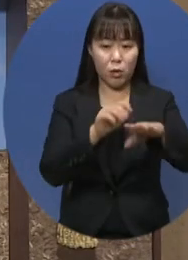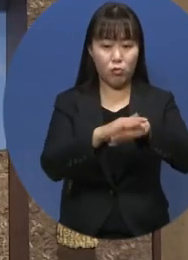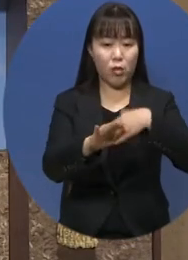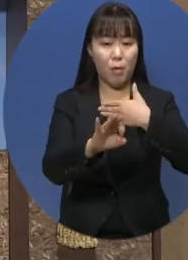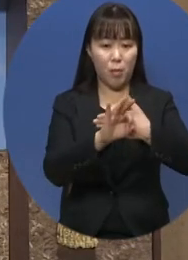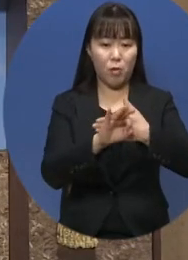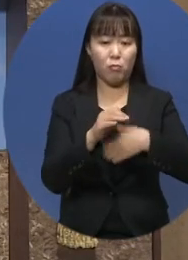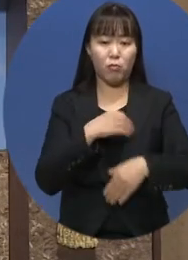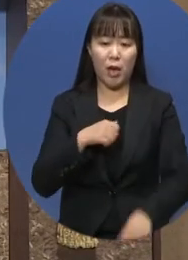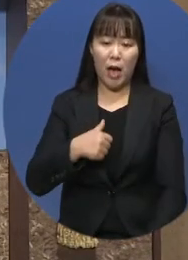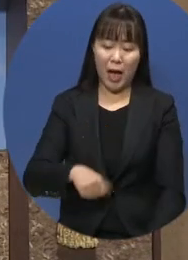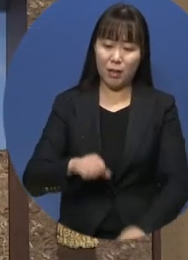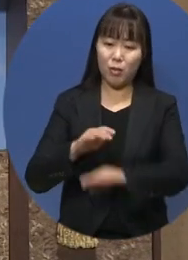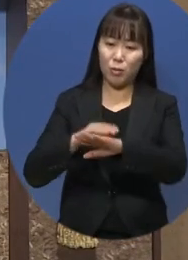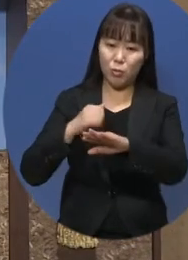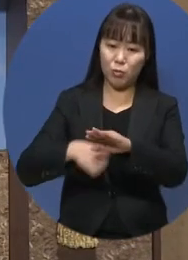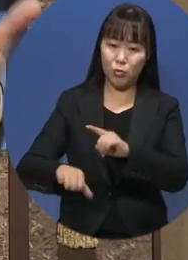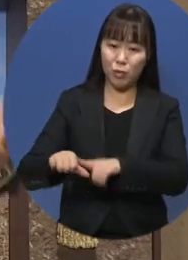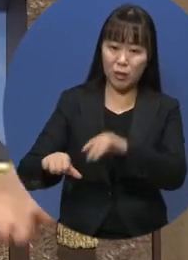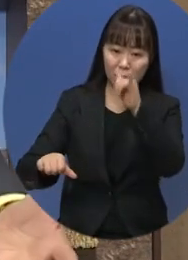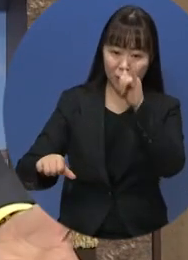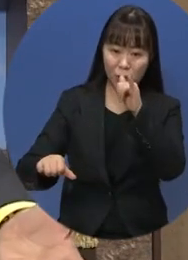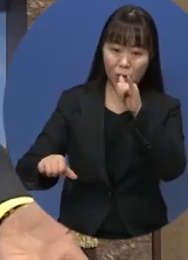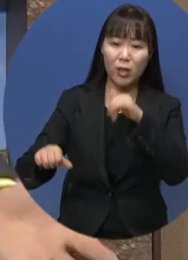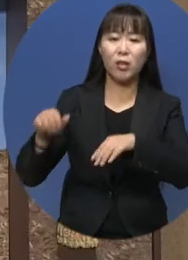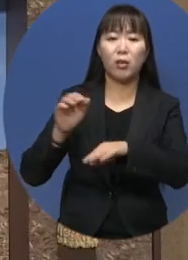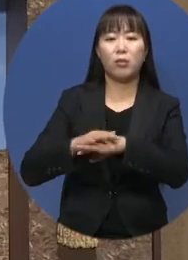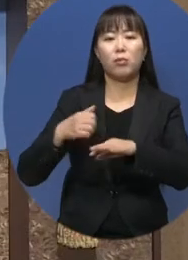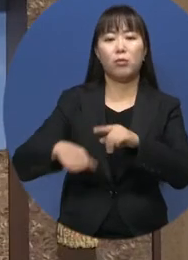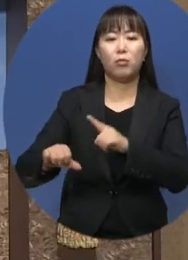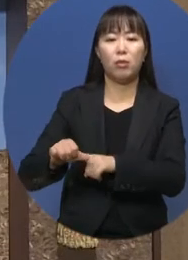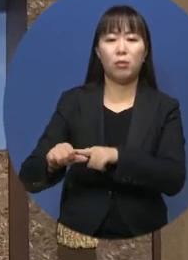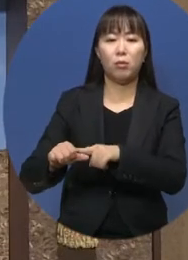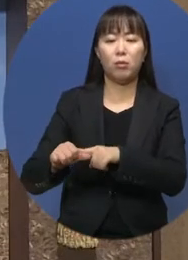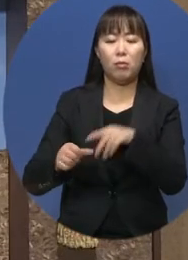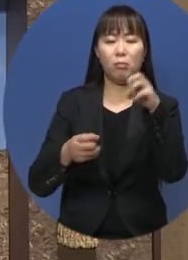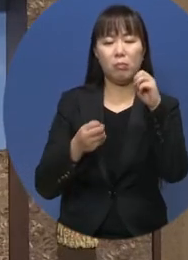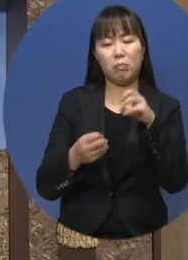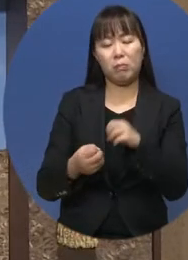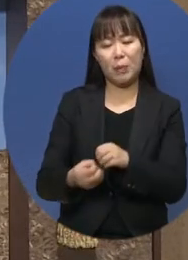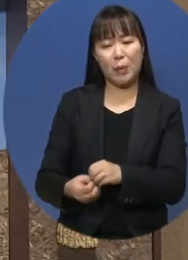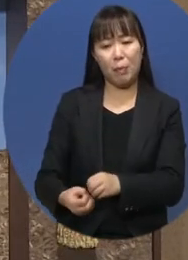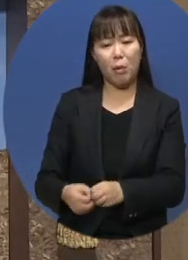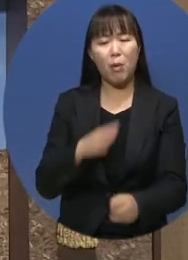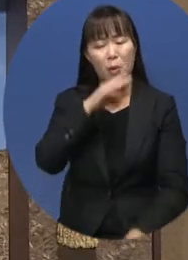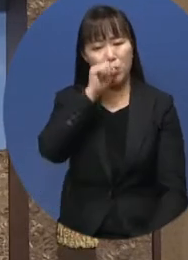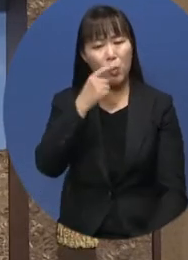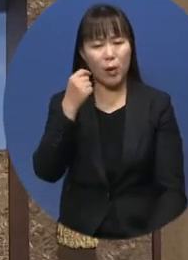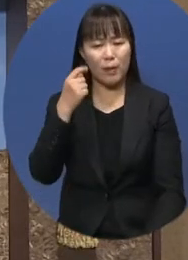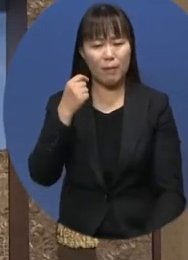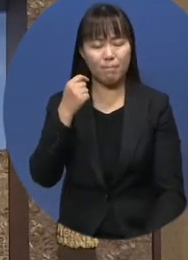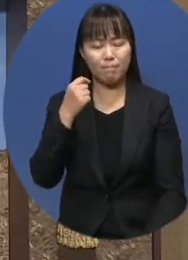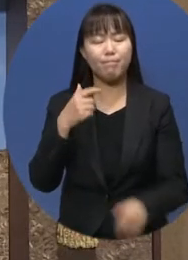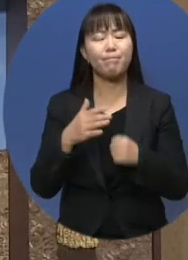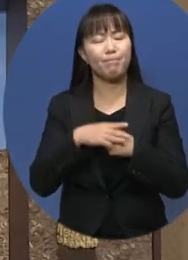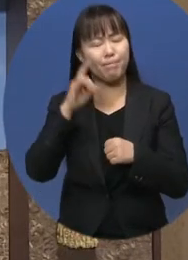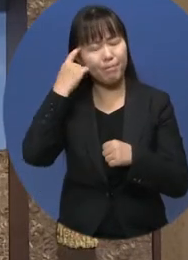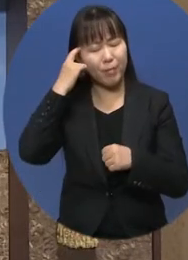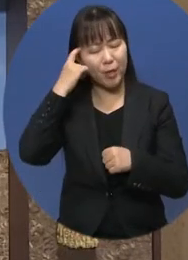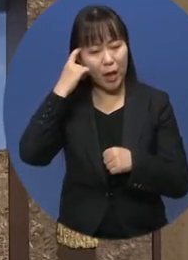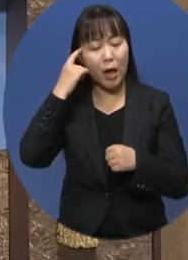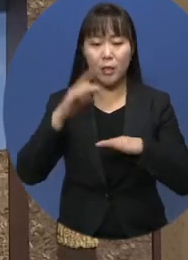우리 아들과 제가 손주 도 있거든요 4 얼마나 좋을까 를 생각해서 더 늦지 않게 지금